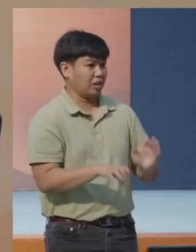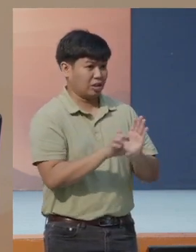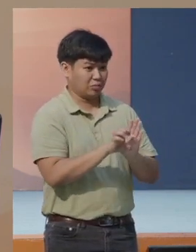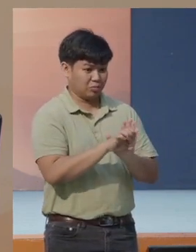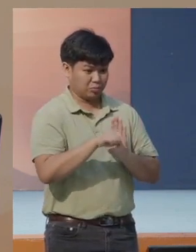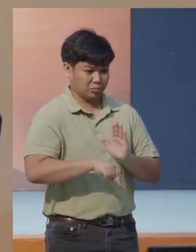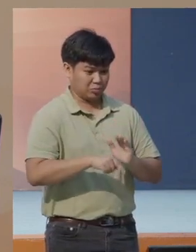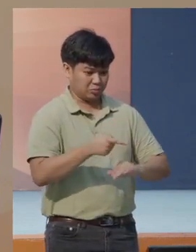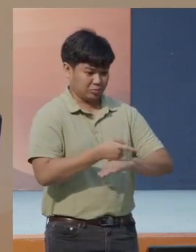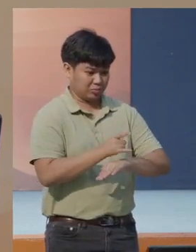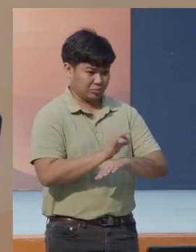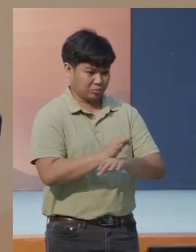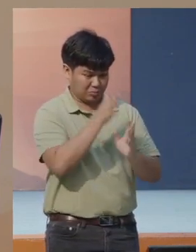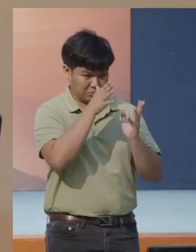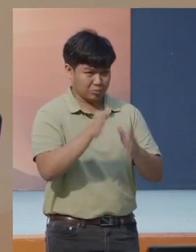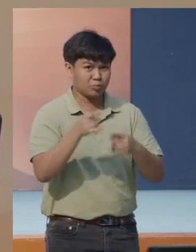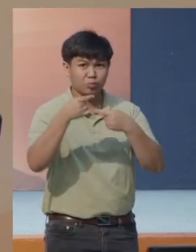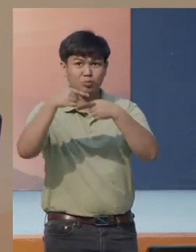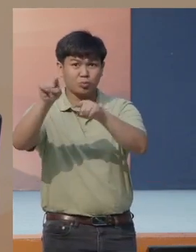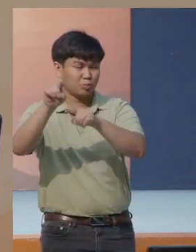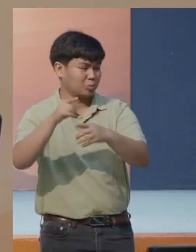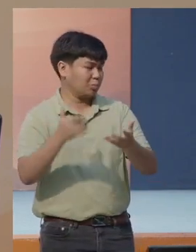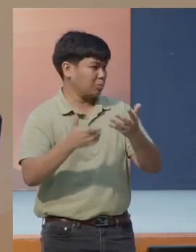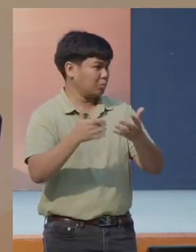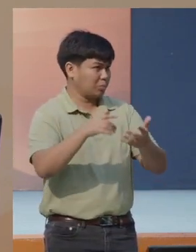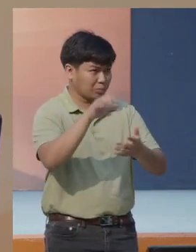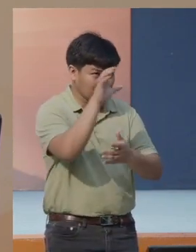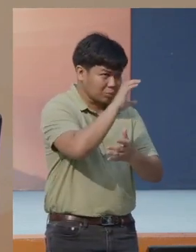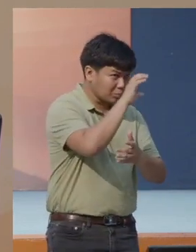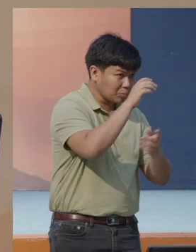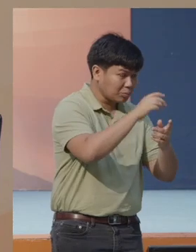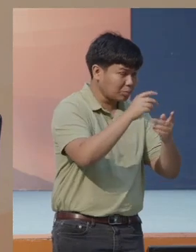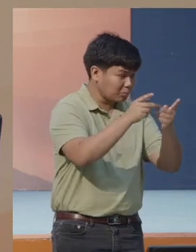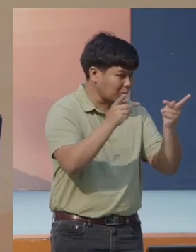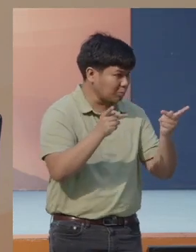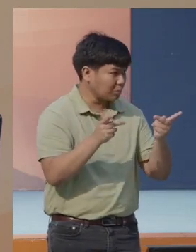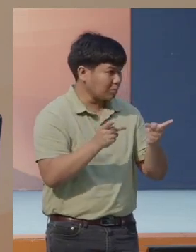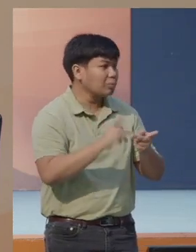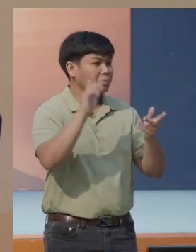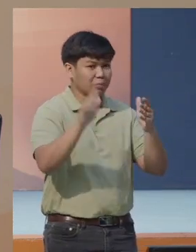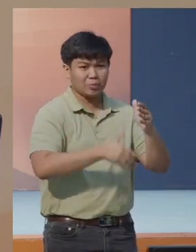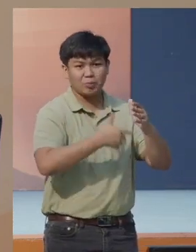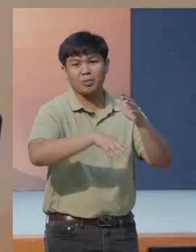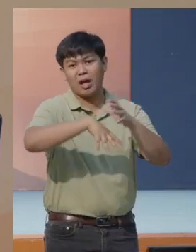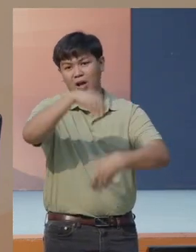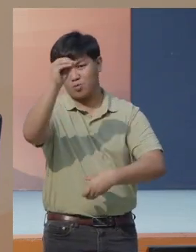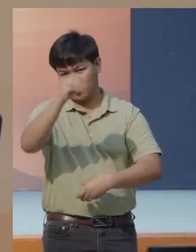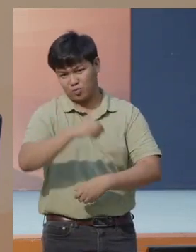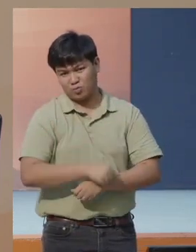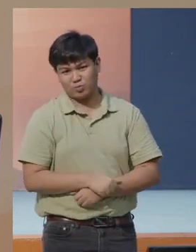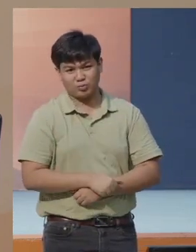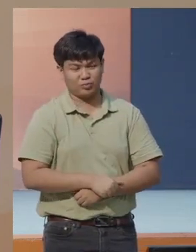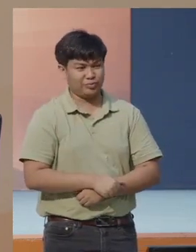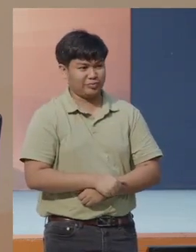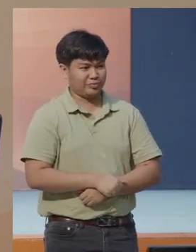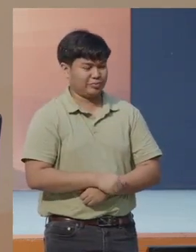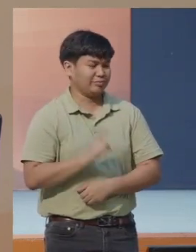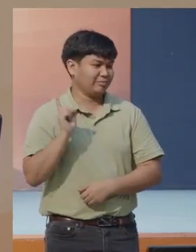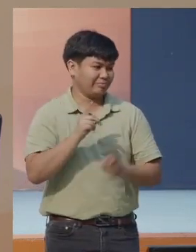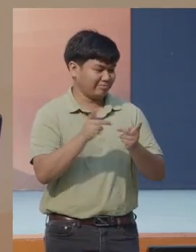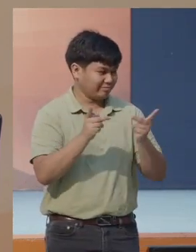i-decide yung ganong desisyon na huwag tayo magtipon-tipon sa kinagisnan nating city or